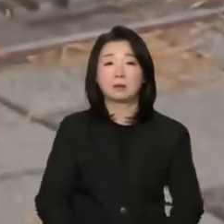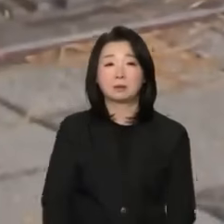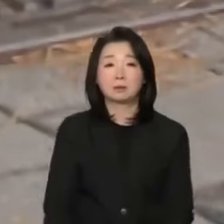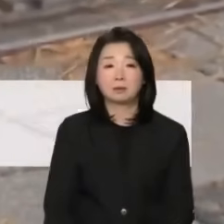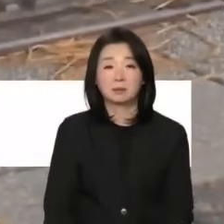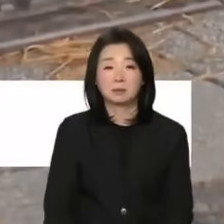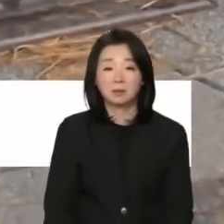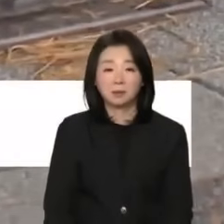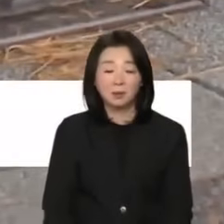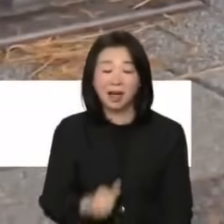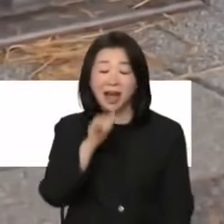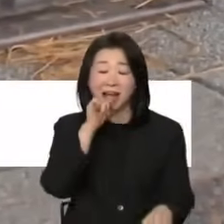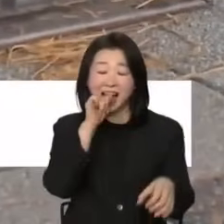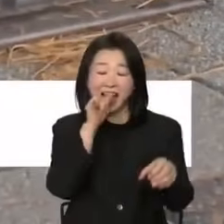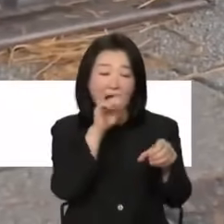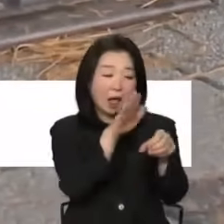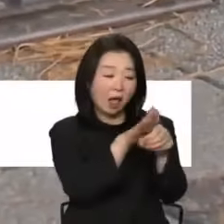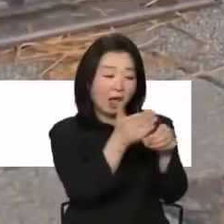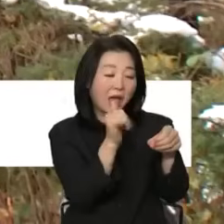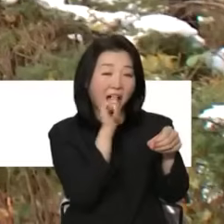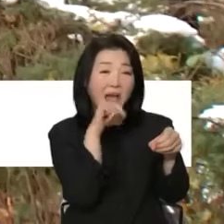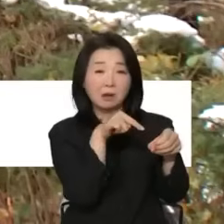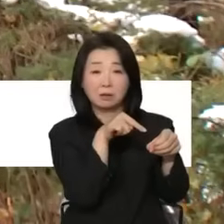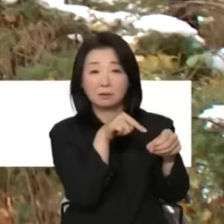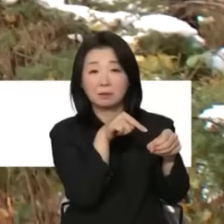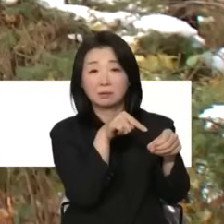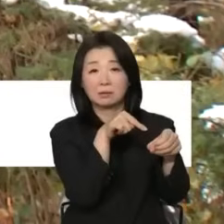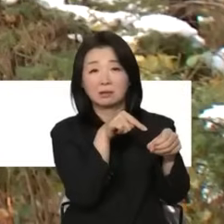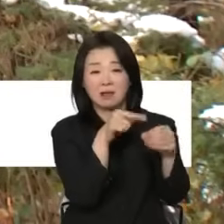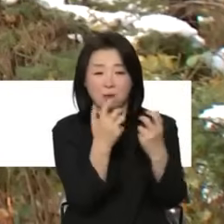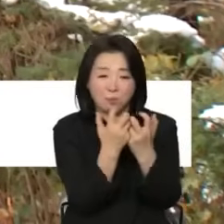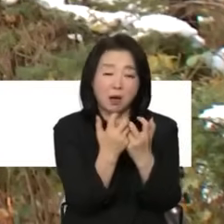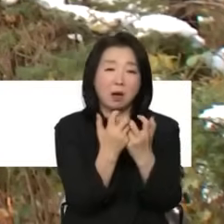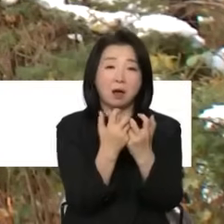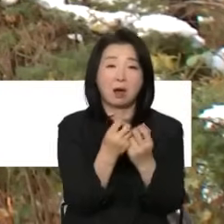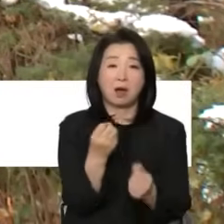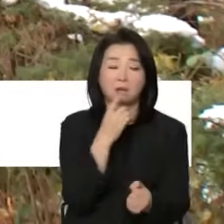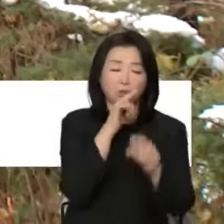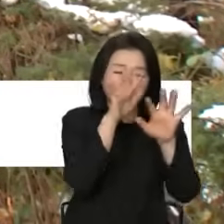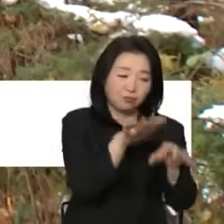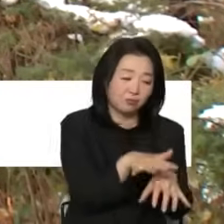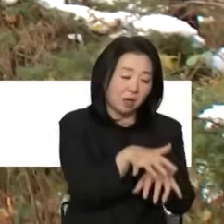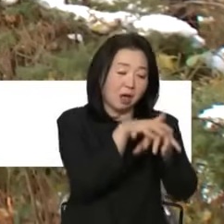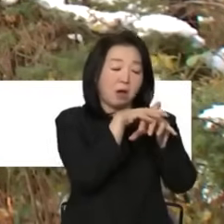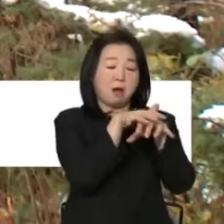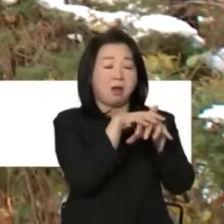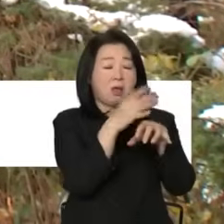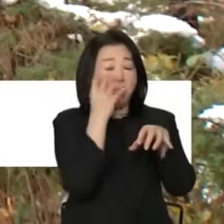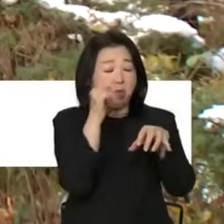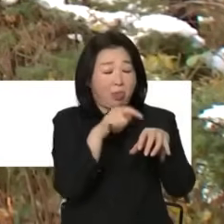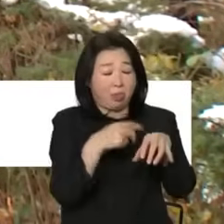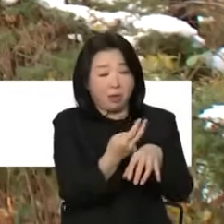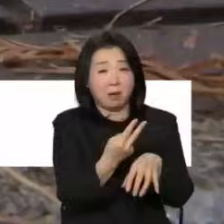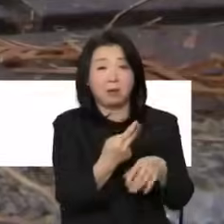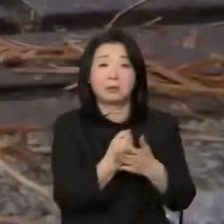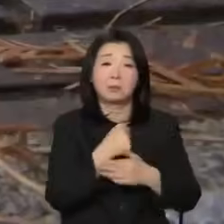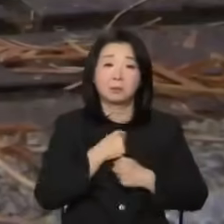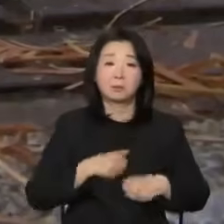맨홀 뚜껑 같은 것은 쇠붙이로 돼 있어서 얼고 또 눈이 쌓이고 그러면 굉장히 미끄러워요. 조심해야